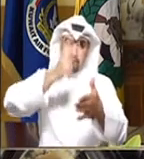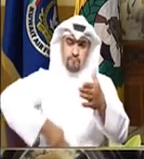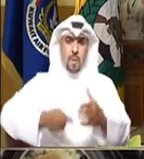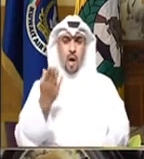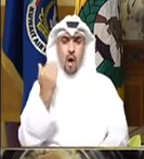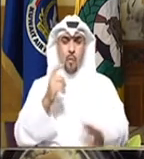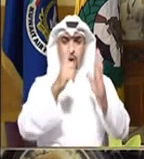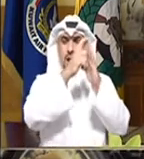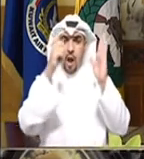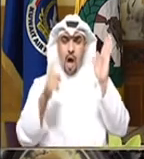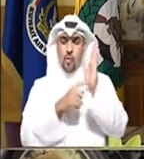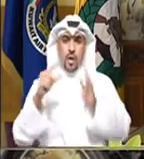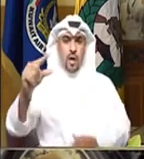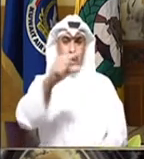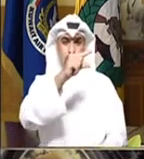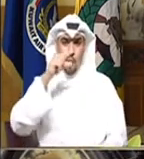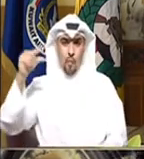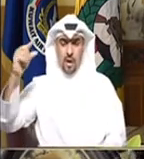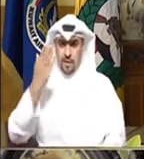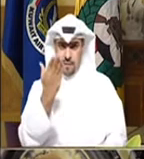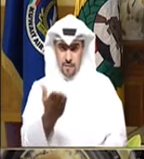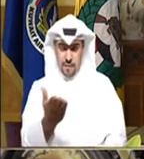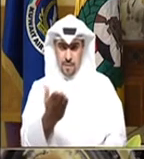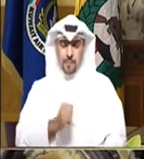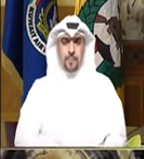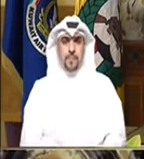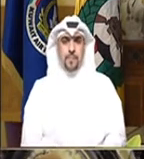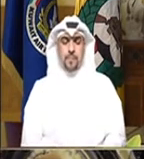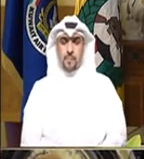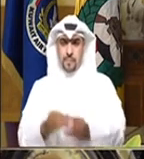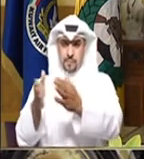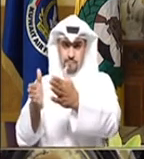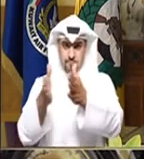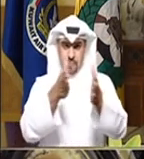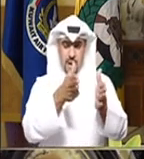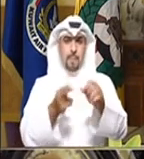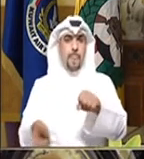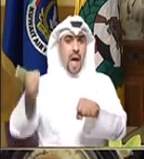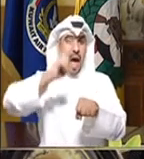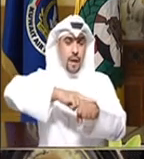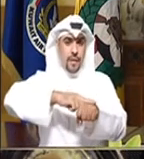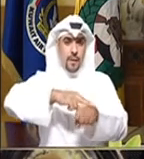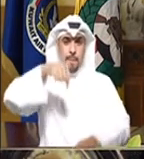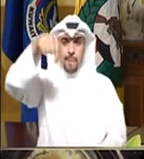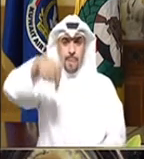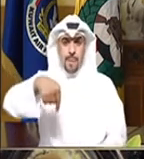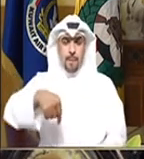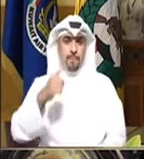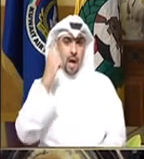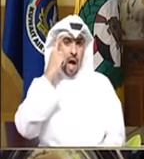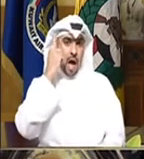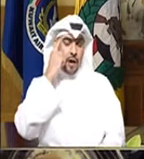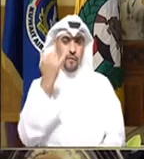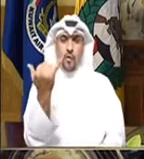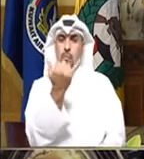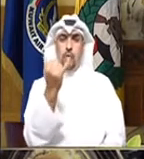الشرعية الدولية في هذه القضية. كما لا يفوتنا الإشارة إلى ما